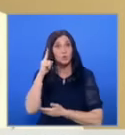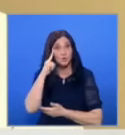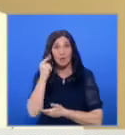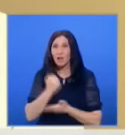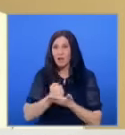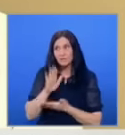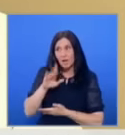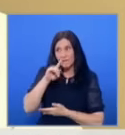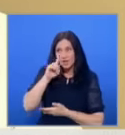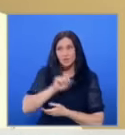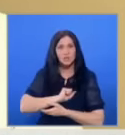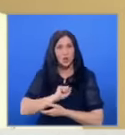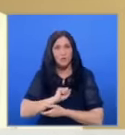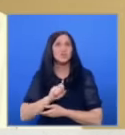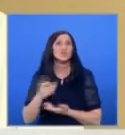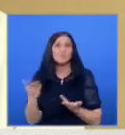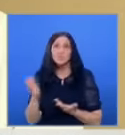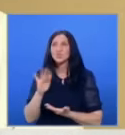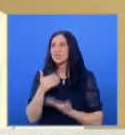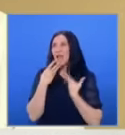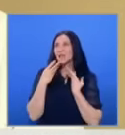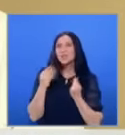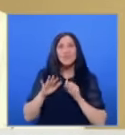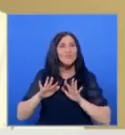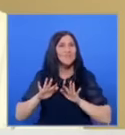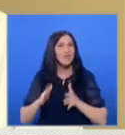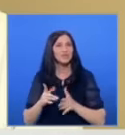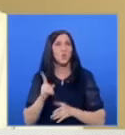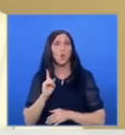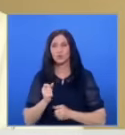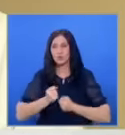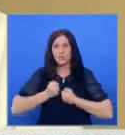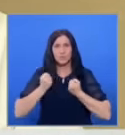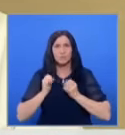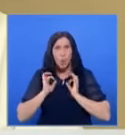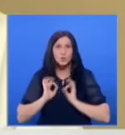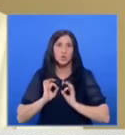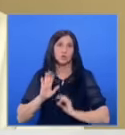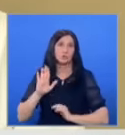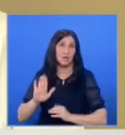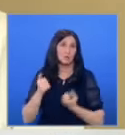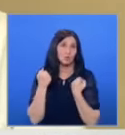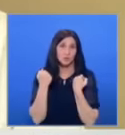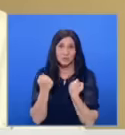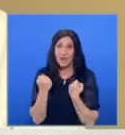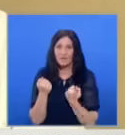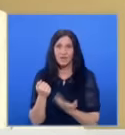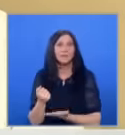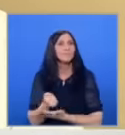важни, се страхуват, че един вид ще се лишат от нещо, което ще застраши много сериозно техното здраве.